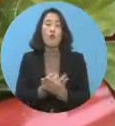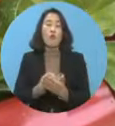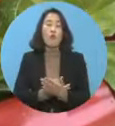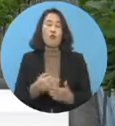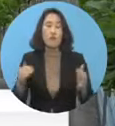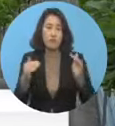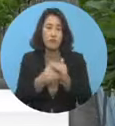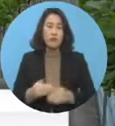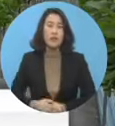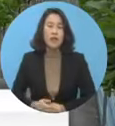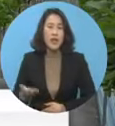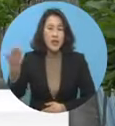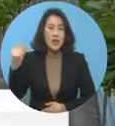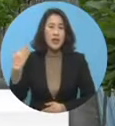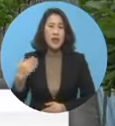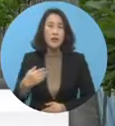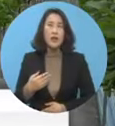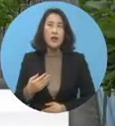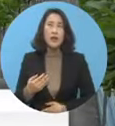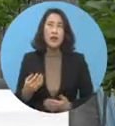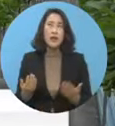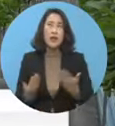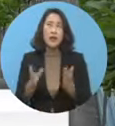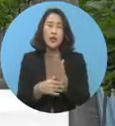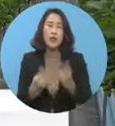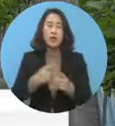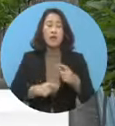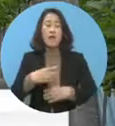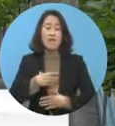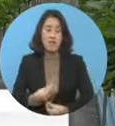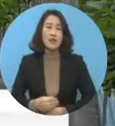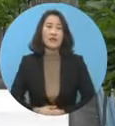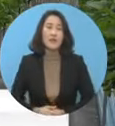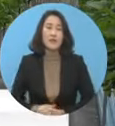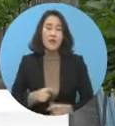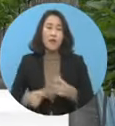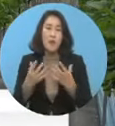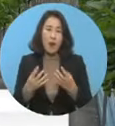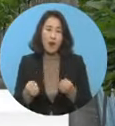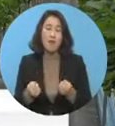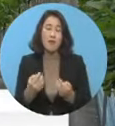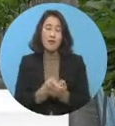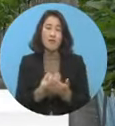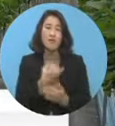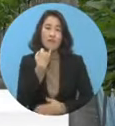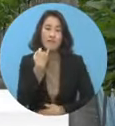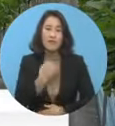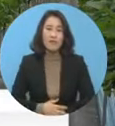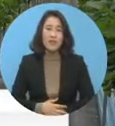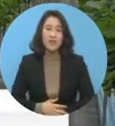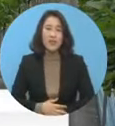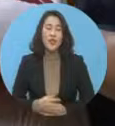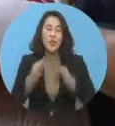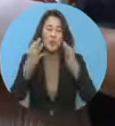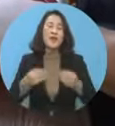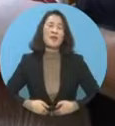올렸습니다. 예전에 외부에서 벌었던 것보다는 더 안정적이기도 하고 더 많이 벌어지기도 하고요. 근데 그만큼 일은 더